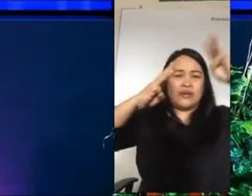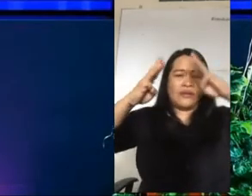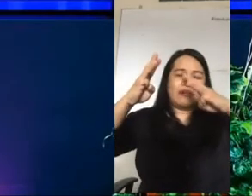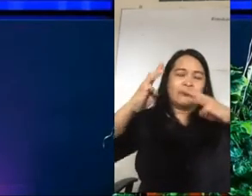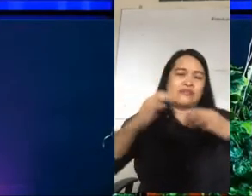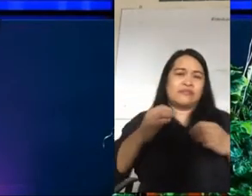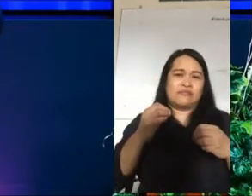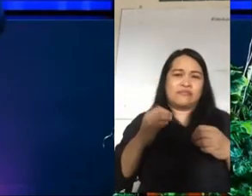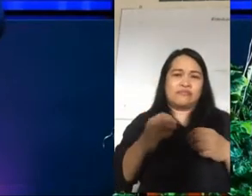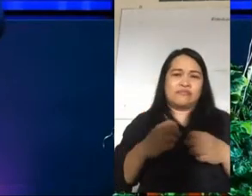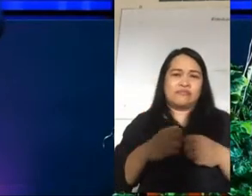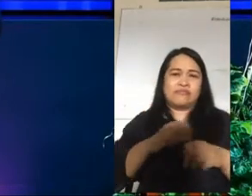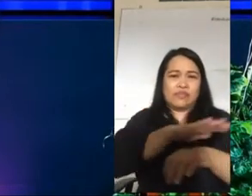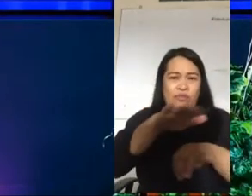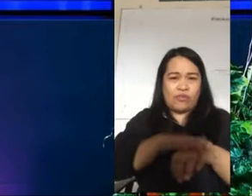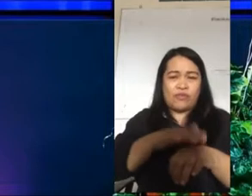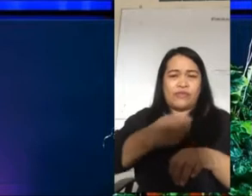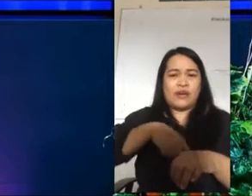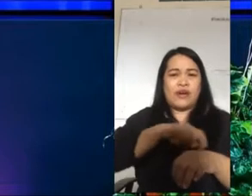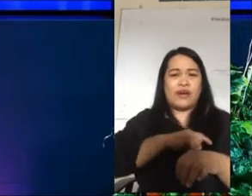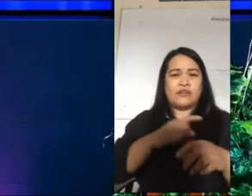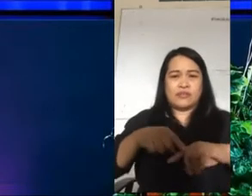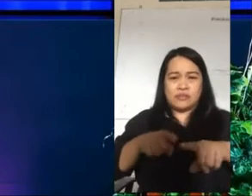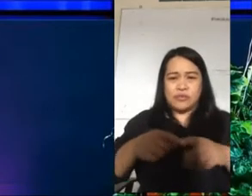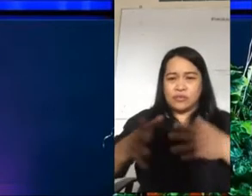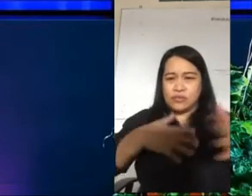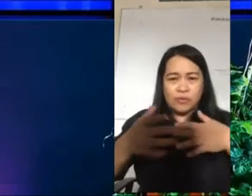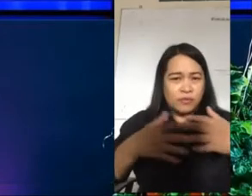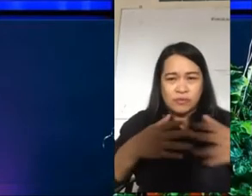nito. But no matter what, brothers and sisters,